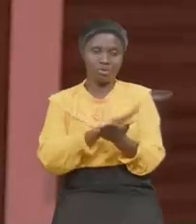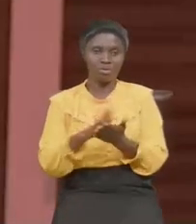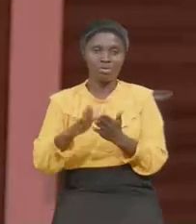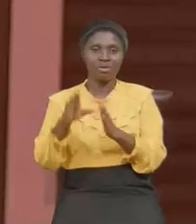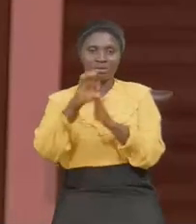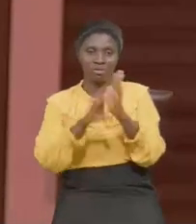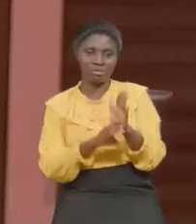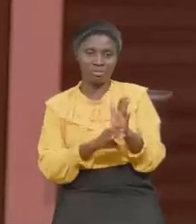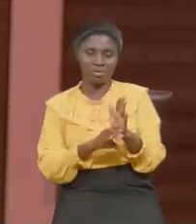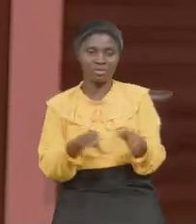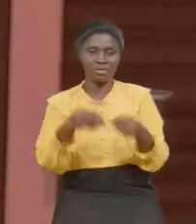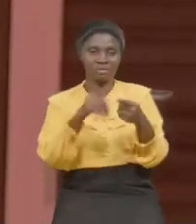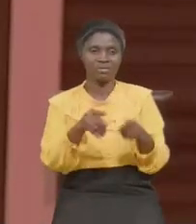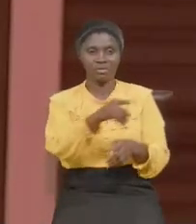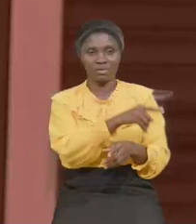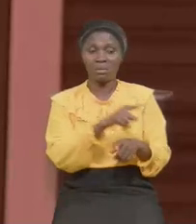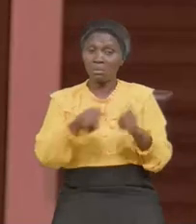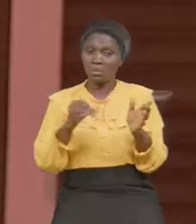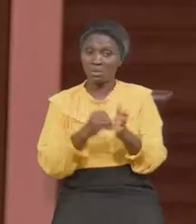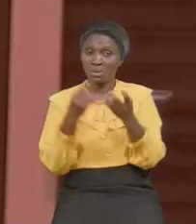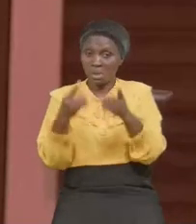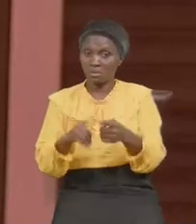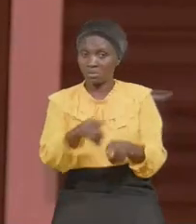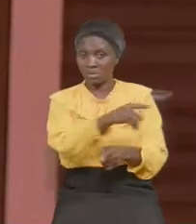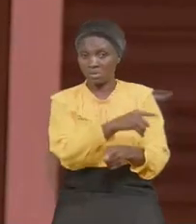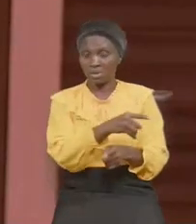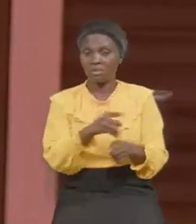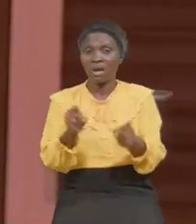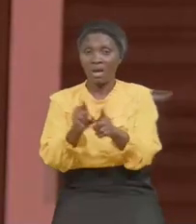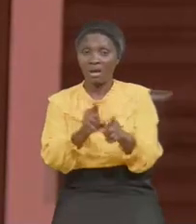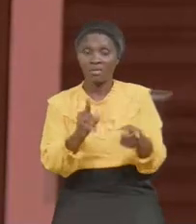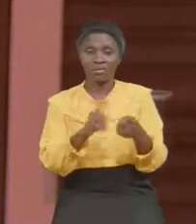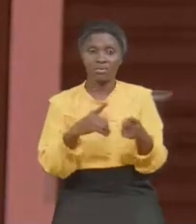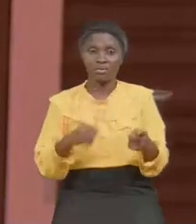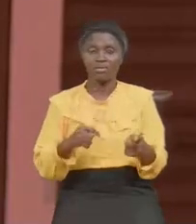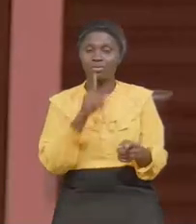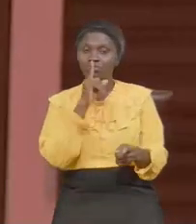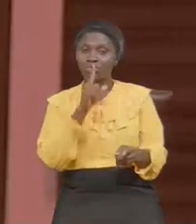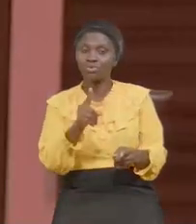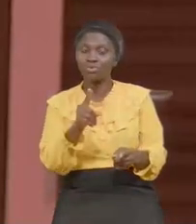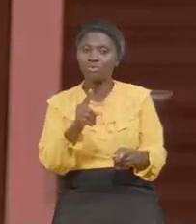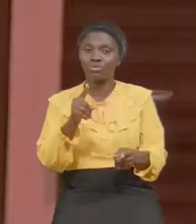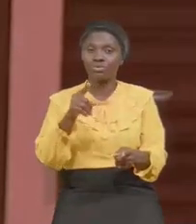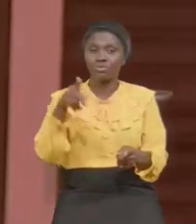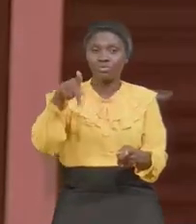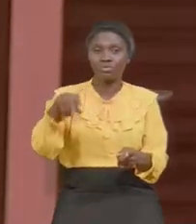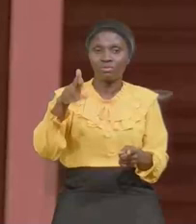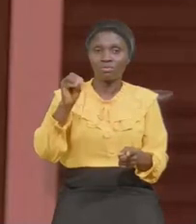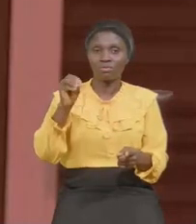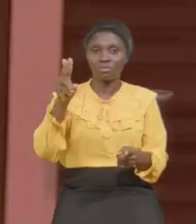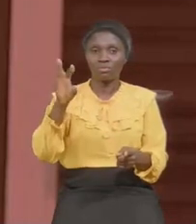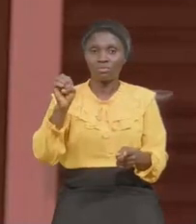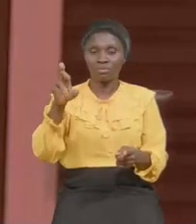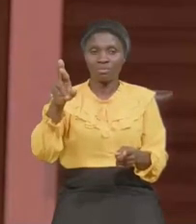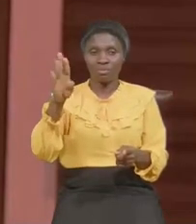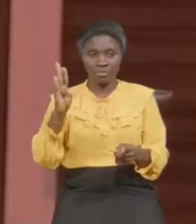Il est arrivé ce que dit un proverbe vrai. Le chien est retourné à